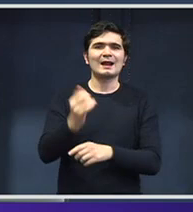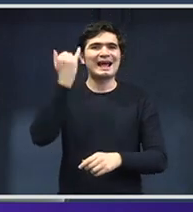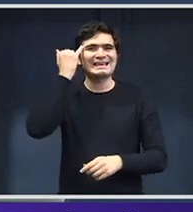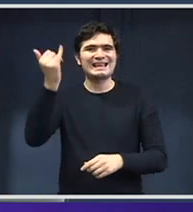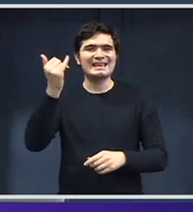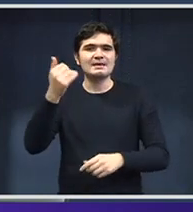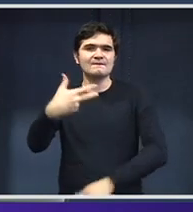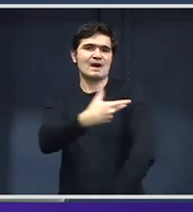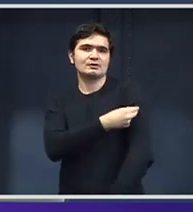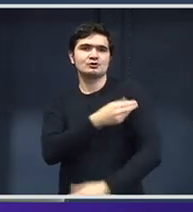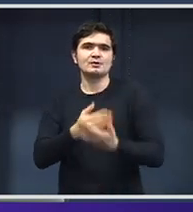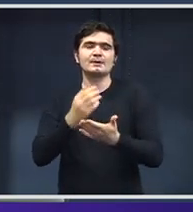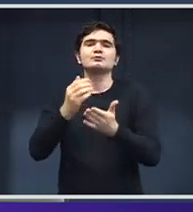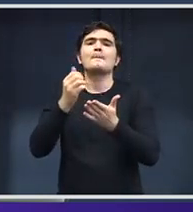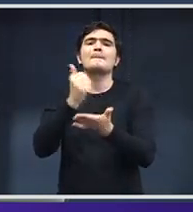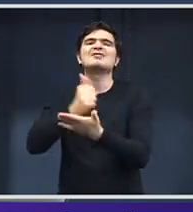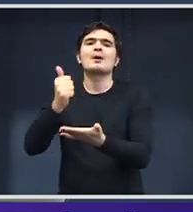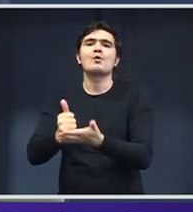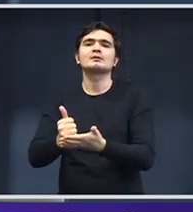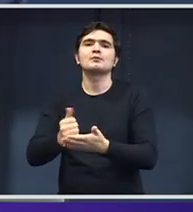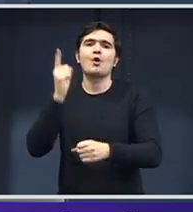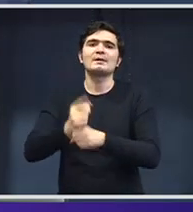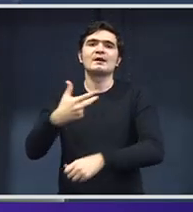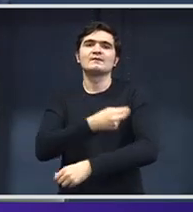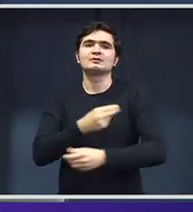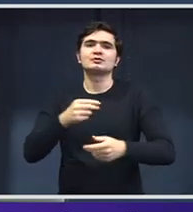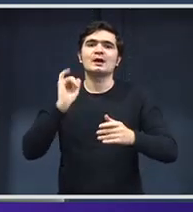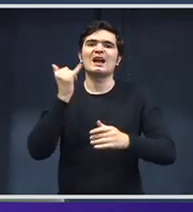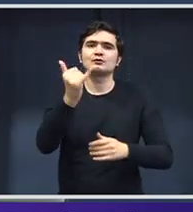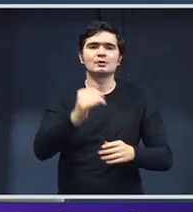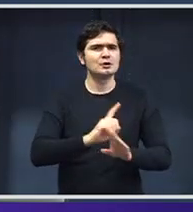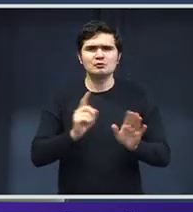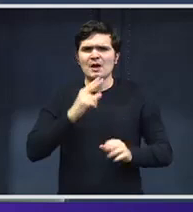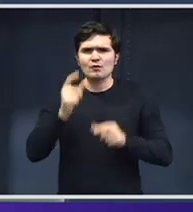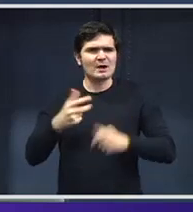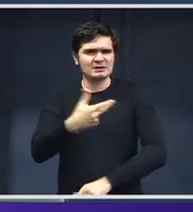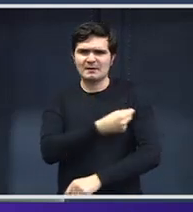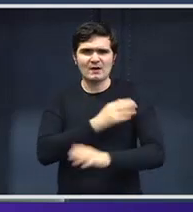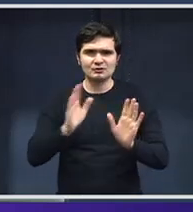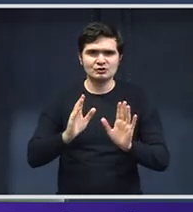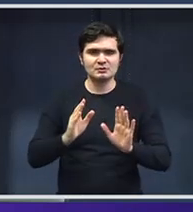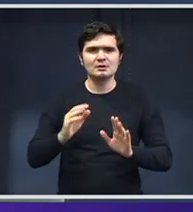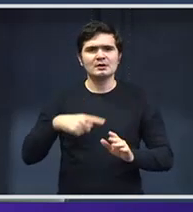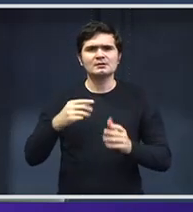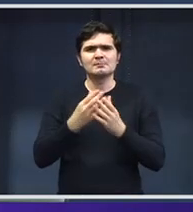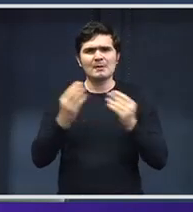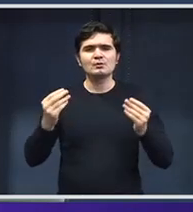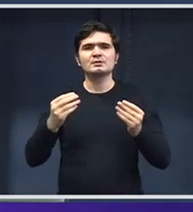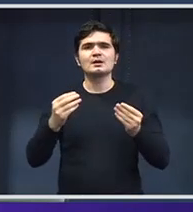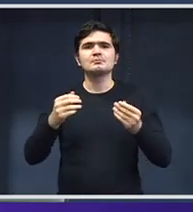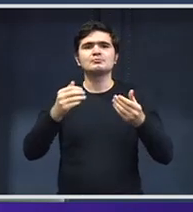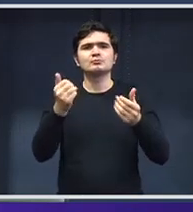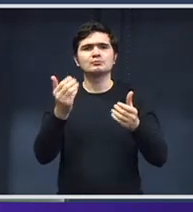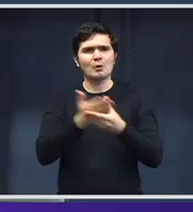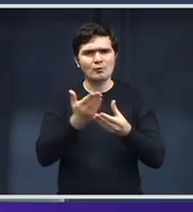de călătorie. Dar aici dumneavoastră spuneți că nu este vorba despre un vaccin, este vorba de și mai vaccin. Multe forme care au existat și anul trecut.